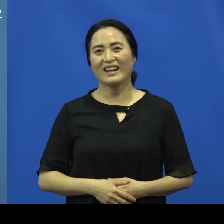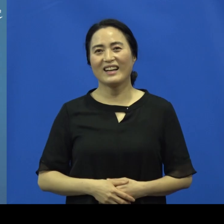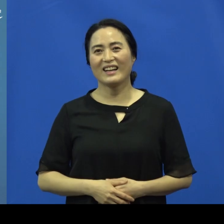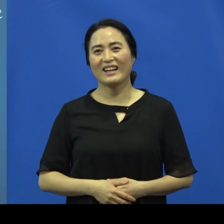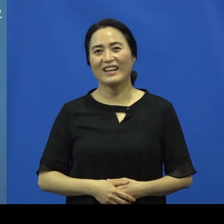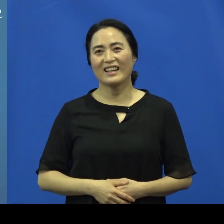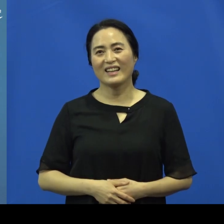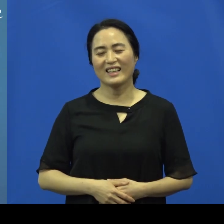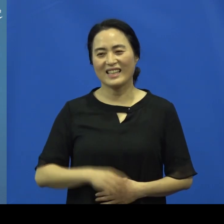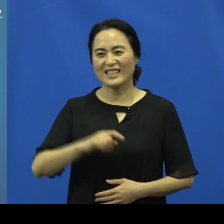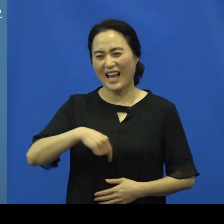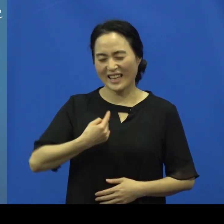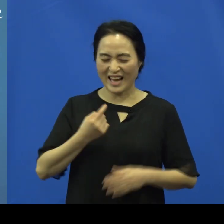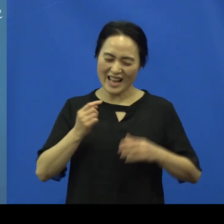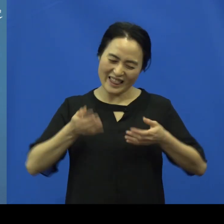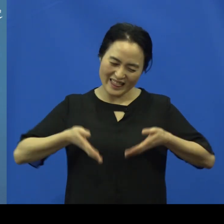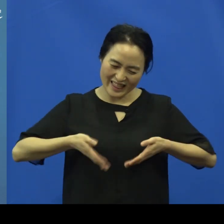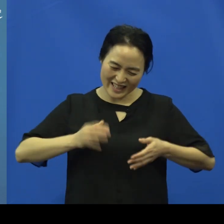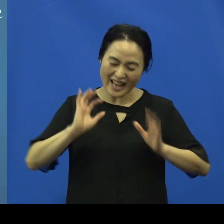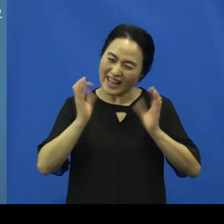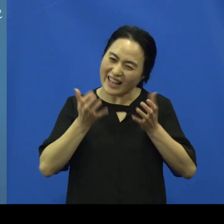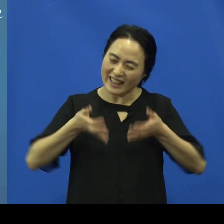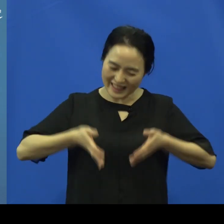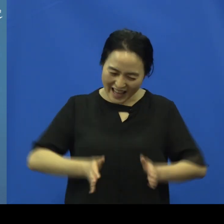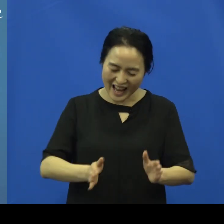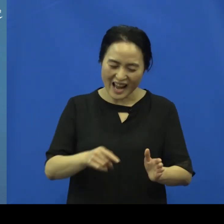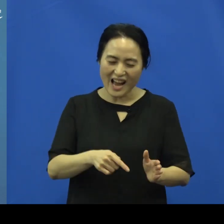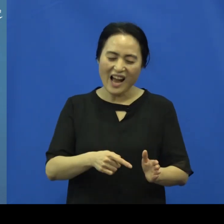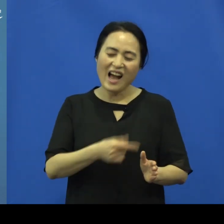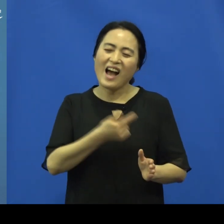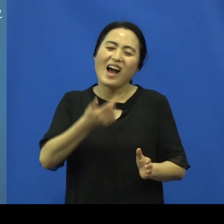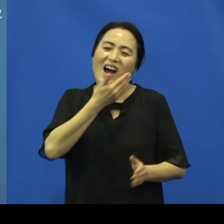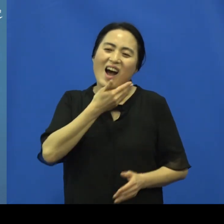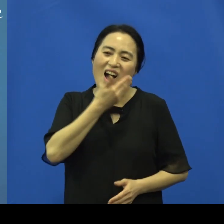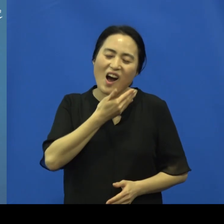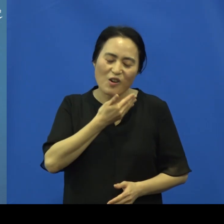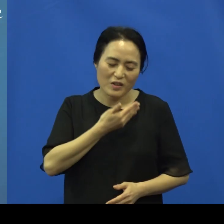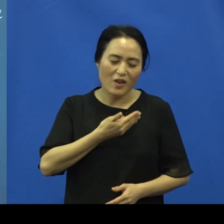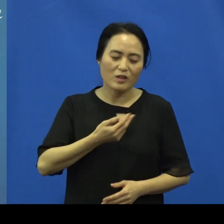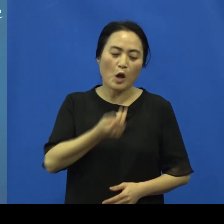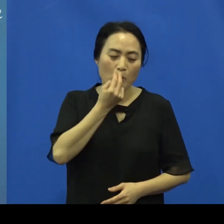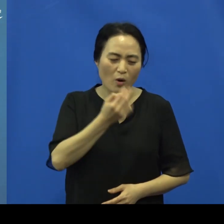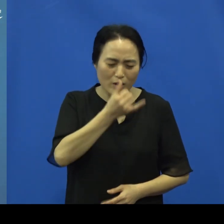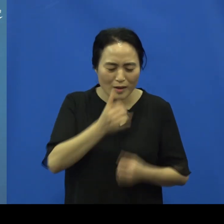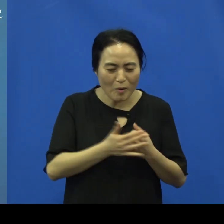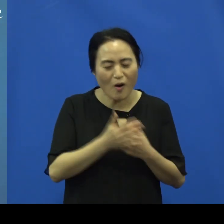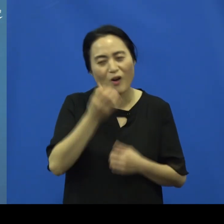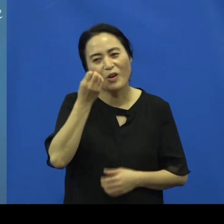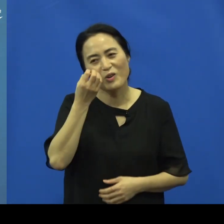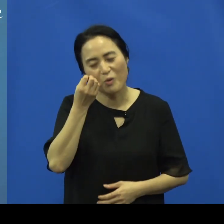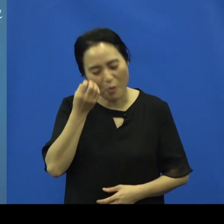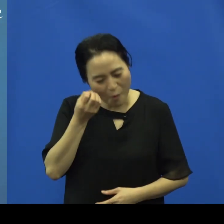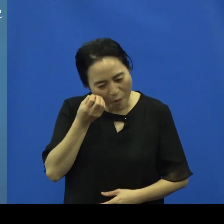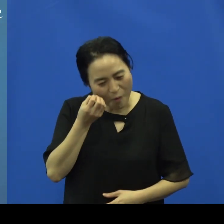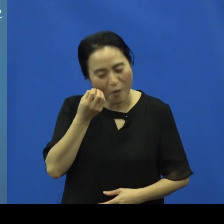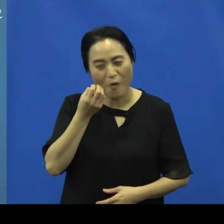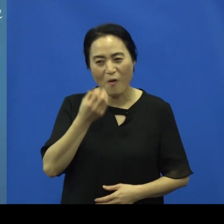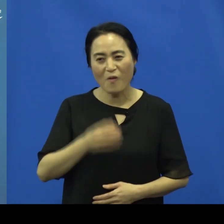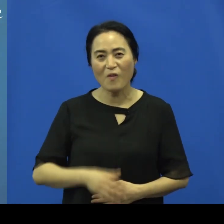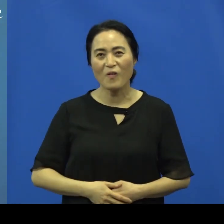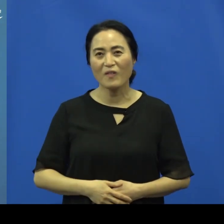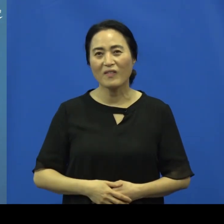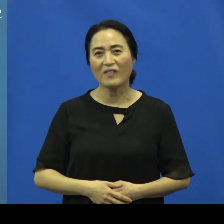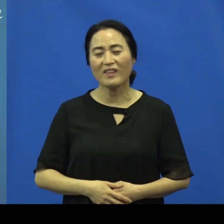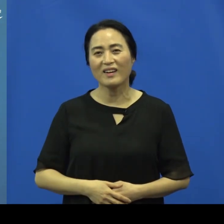물론 본인 아이기 때문에 예쁘겠죠. 그러니까 보면서 경이로움에 차 있어요. 아이를 바라보면서.